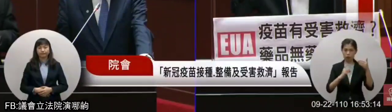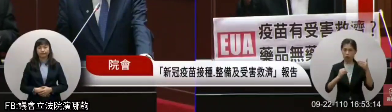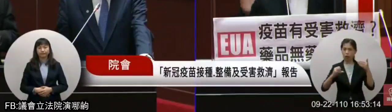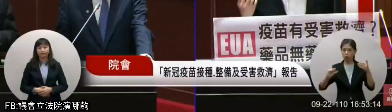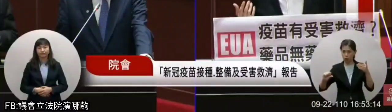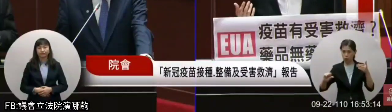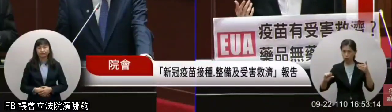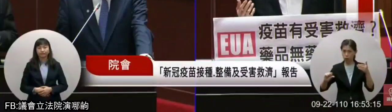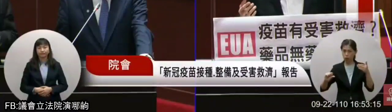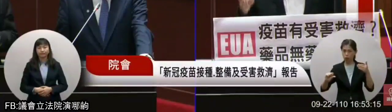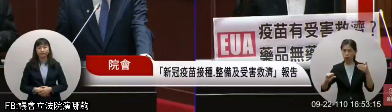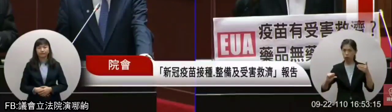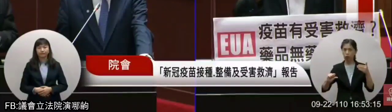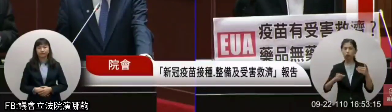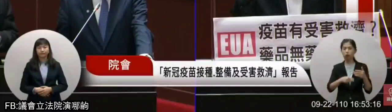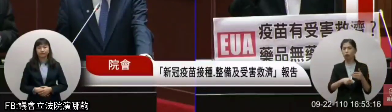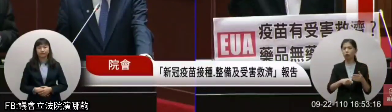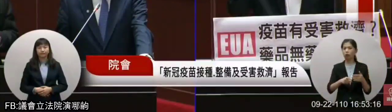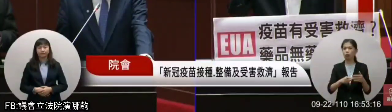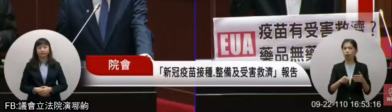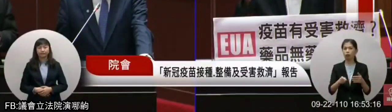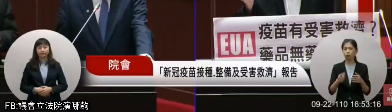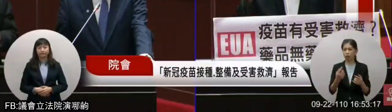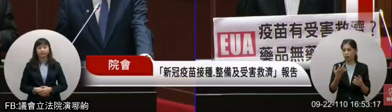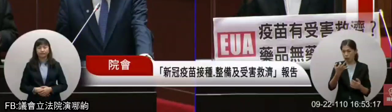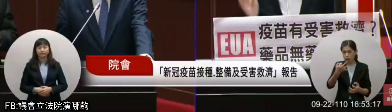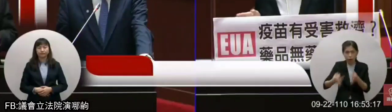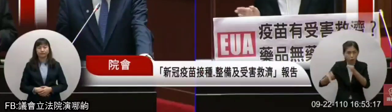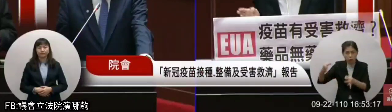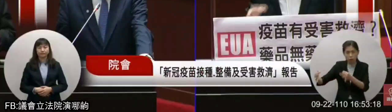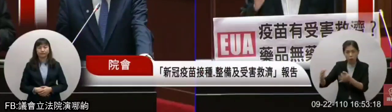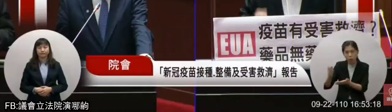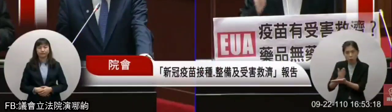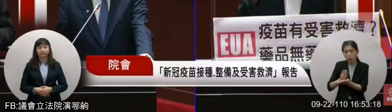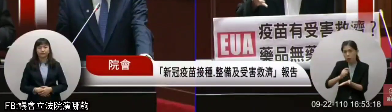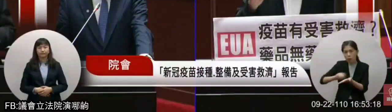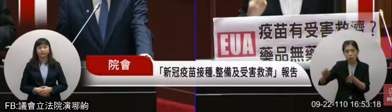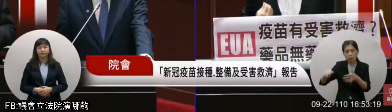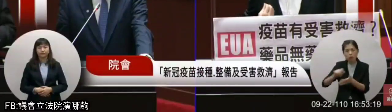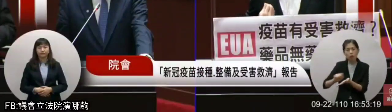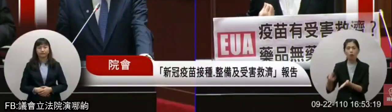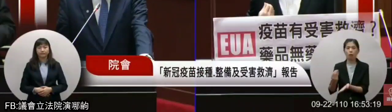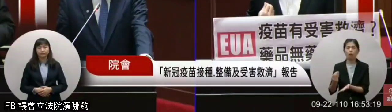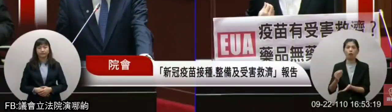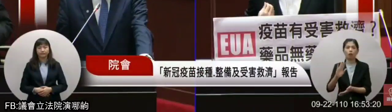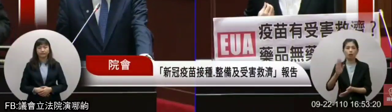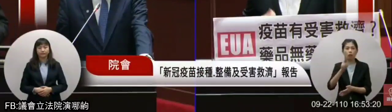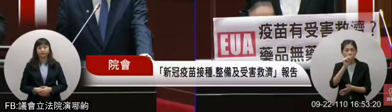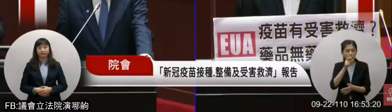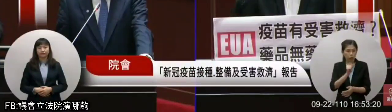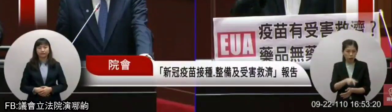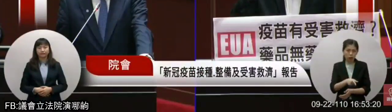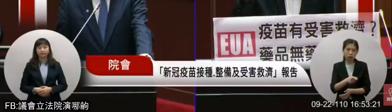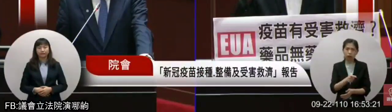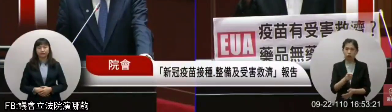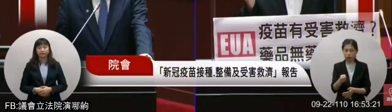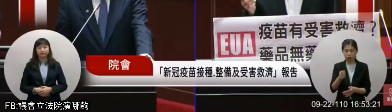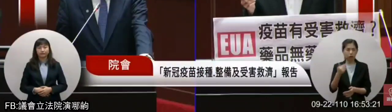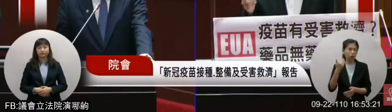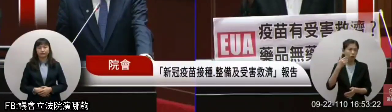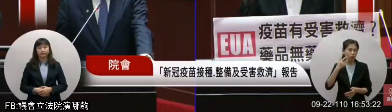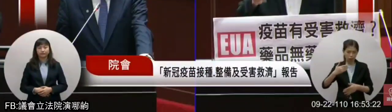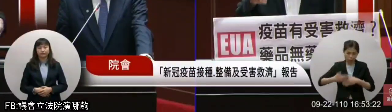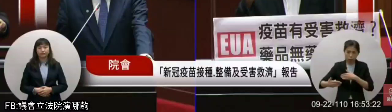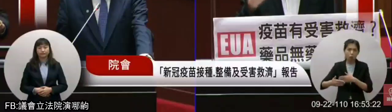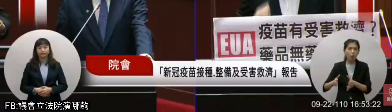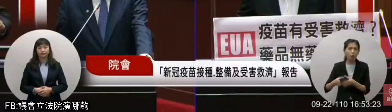避开招标采购、哦、去比价去评选，避开了。但是特别采购也告诉你，你虽然避开那些程序，